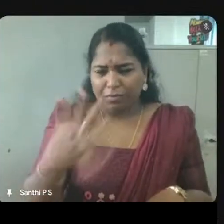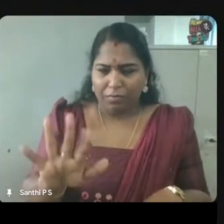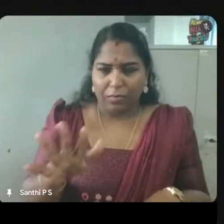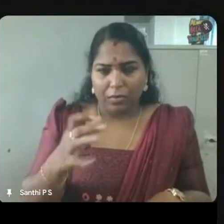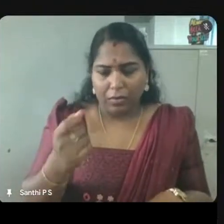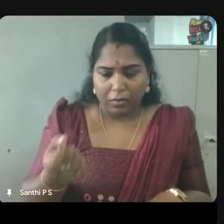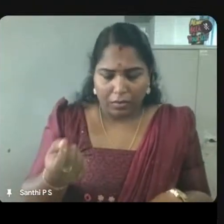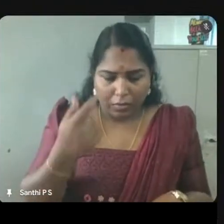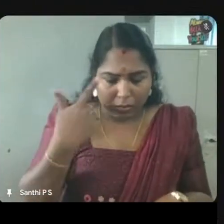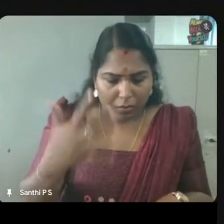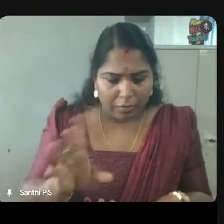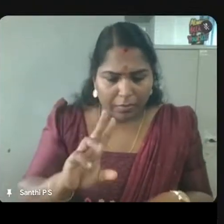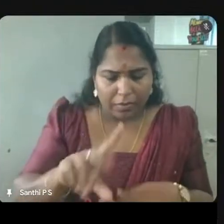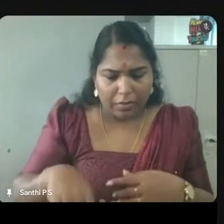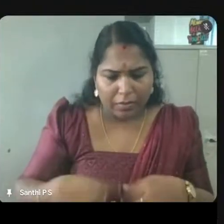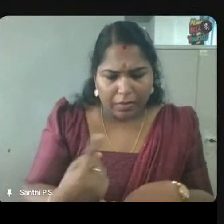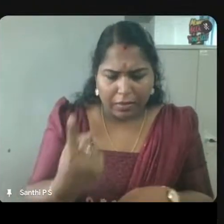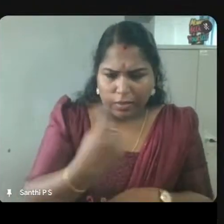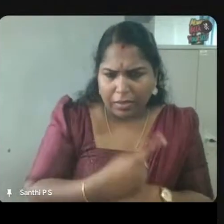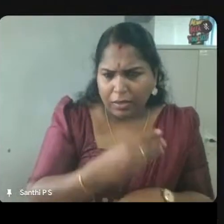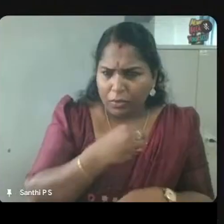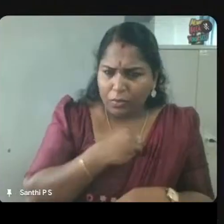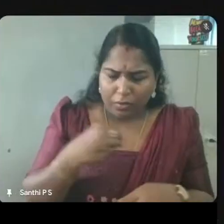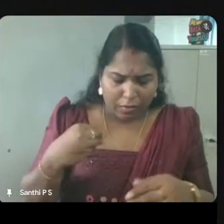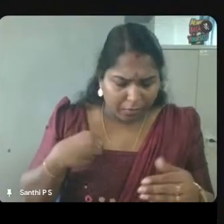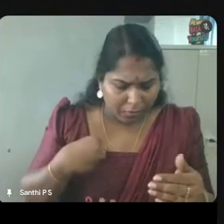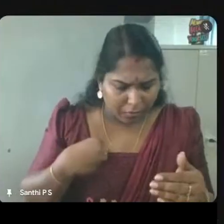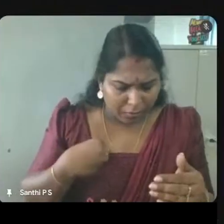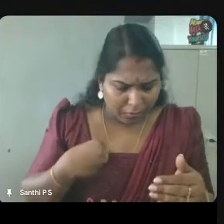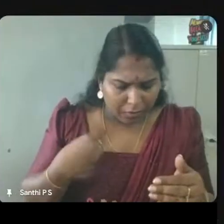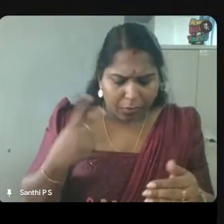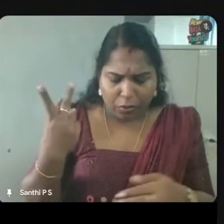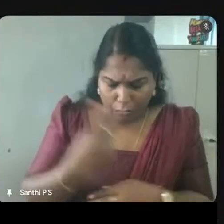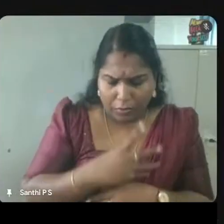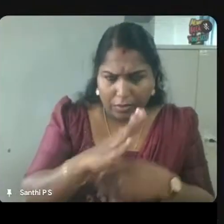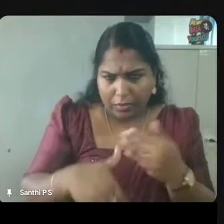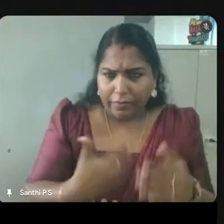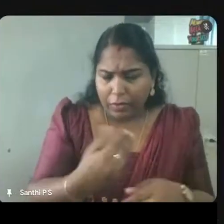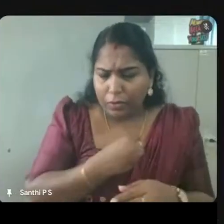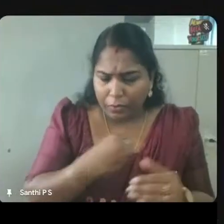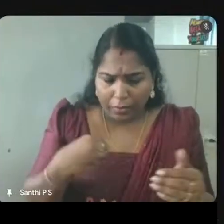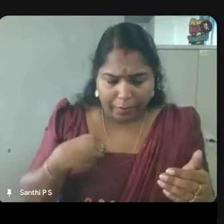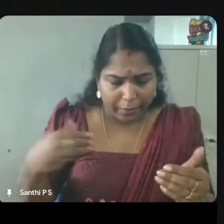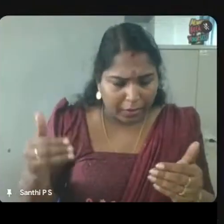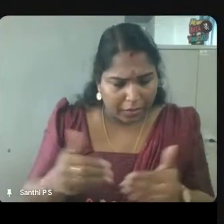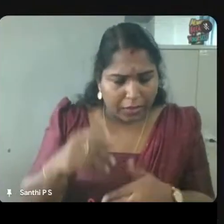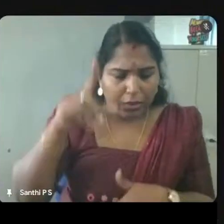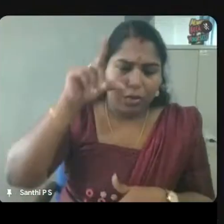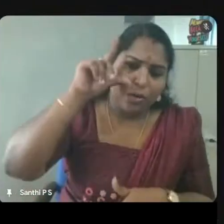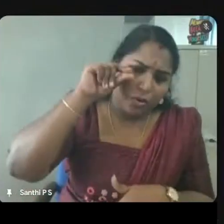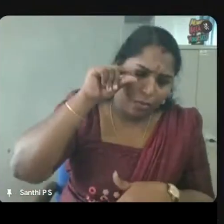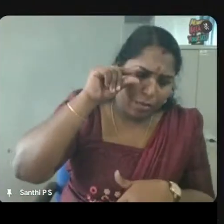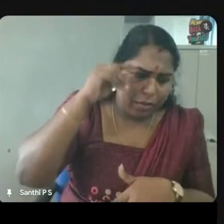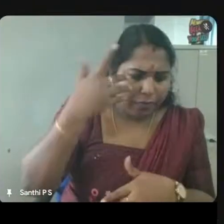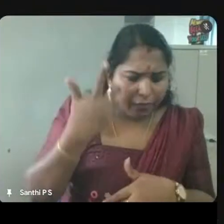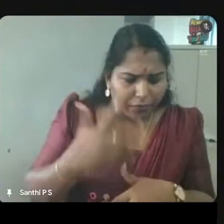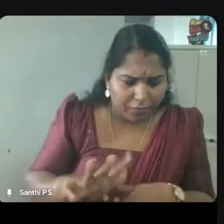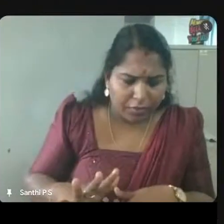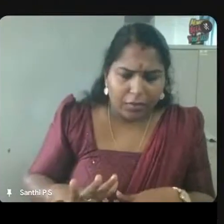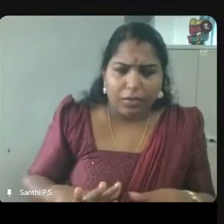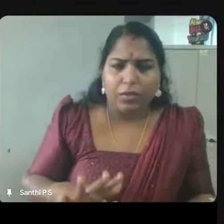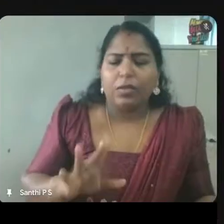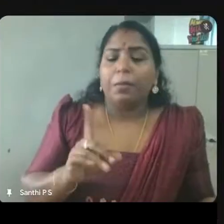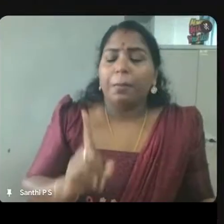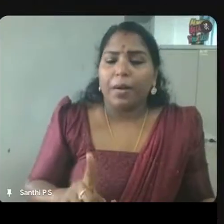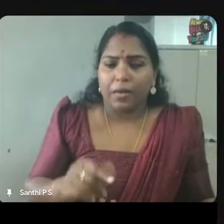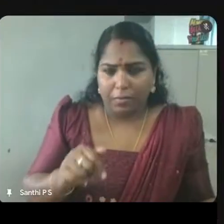തന്നെ പോയി കാണിച്ചിരുന്നു. 2 ദിവസം കഴിഞ്ഞിട്ടാണ് കണ്ണ് കാണിച്ചത്. ഡ്രോപ്ലെറ്റ്സ് ഒക്കെ ഇറ്റിച്ച് കഴിഞ്ഞ്, പക്ഷെ ഇപ്പൊ ഒരു